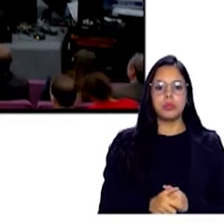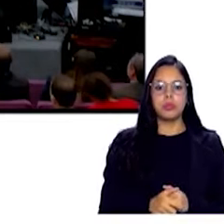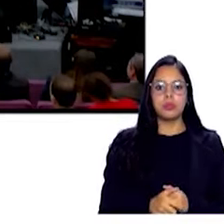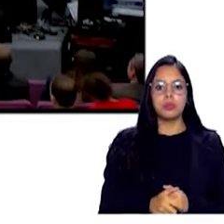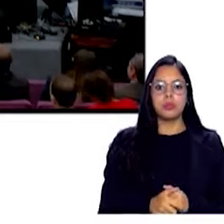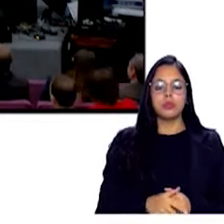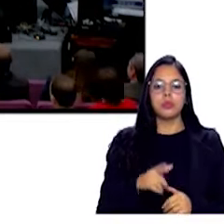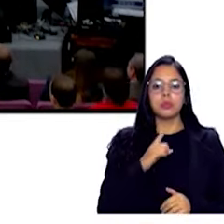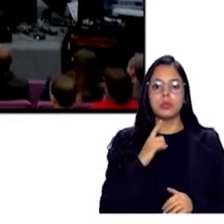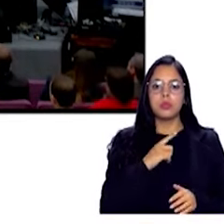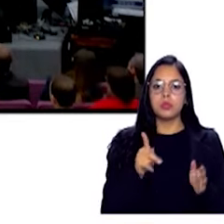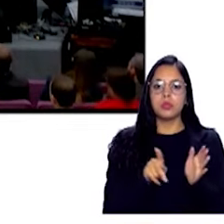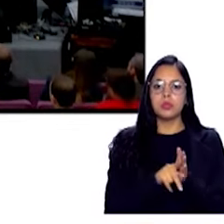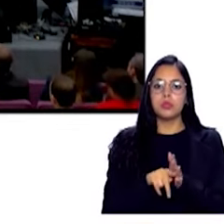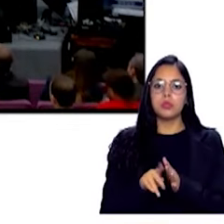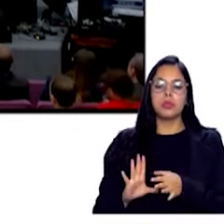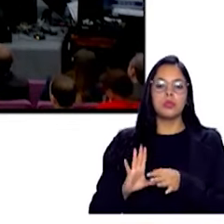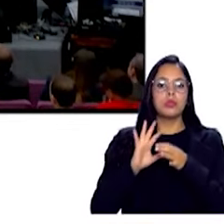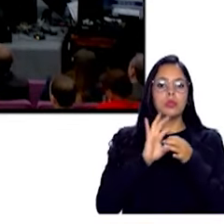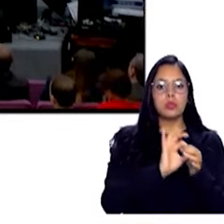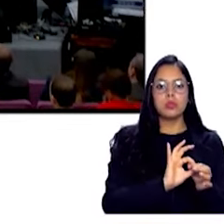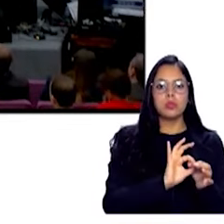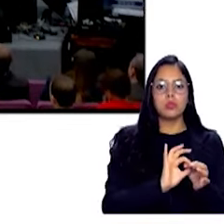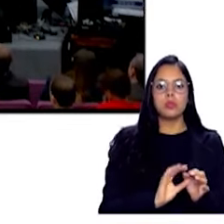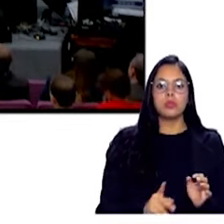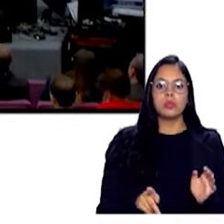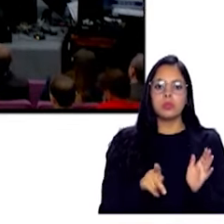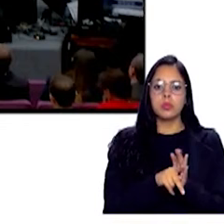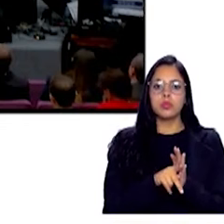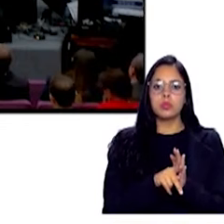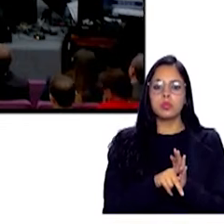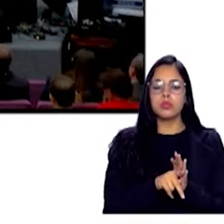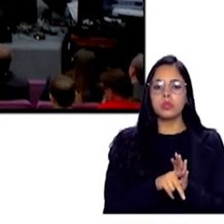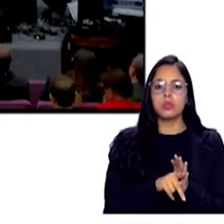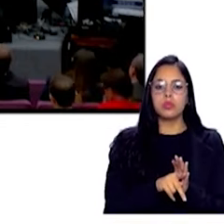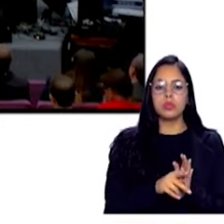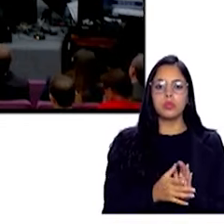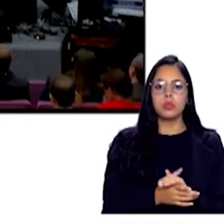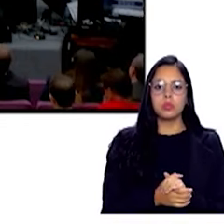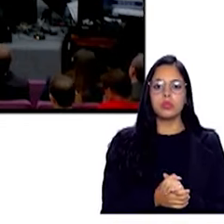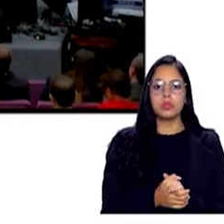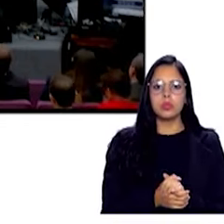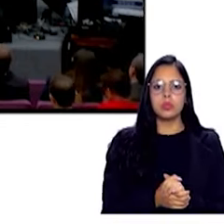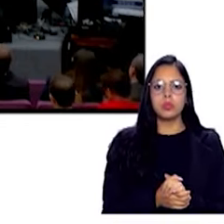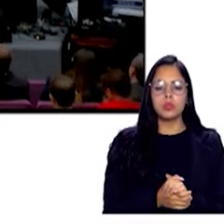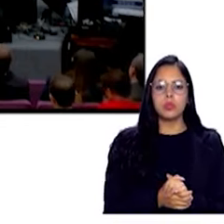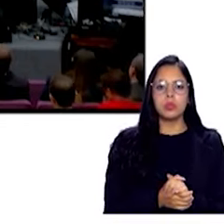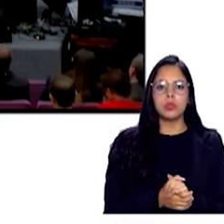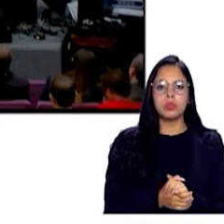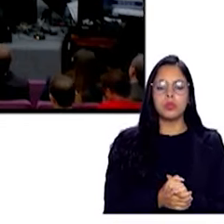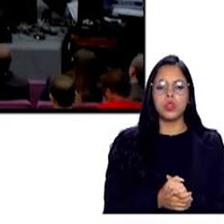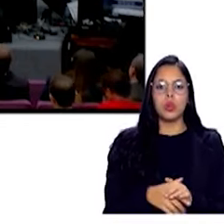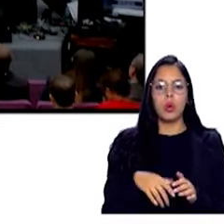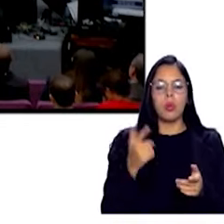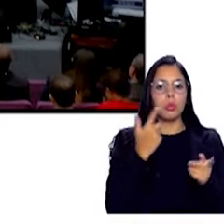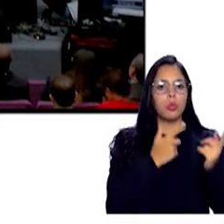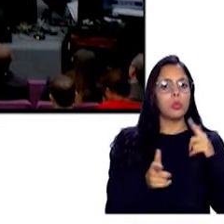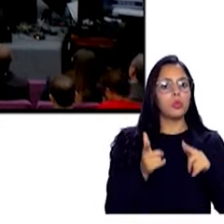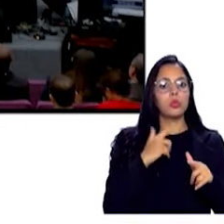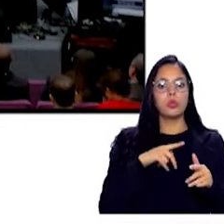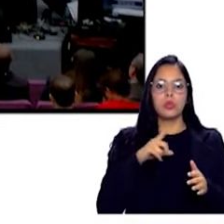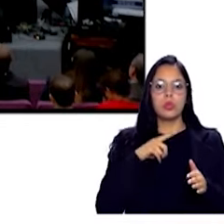Della corte di cassazione da noi e abbiamo una corte di cassazione che al suo interno molto